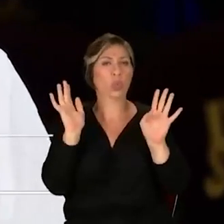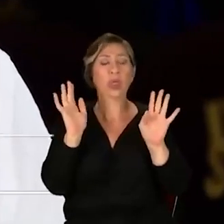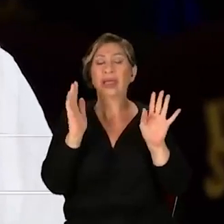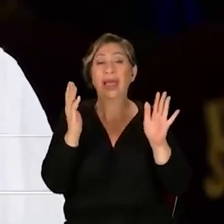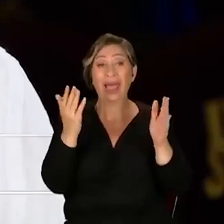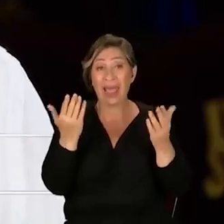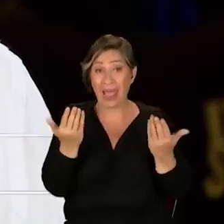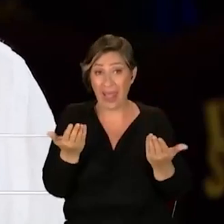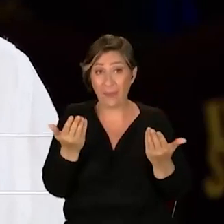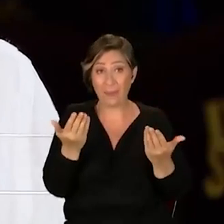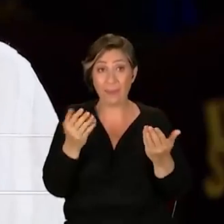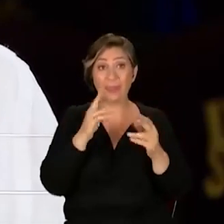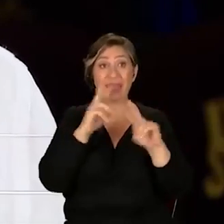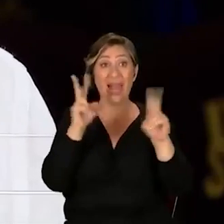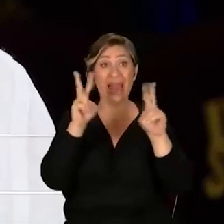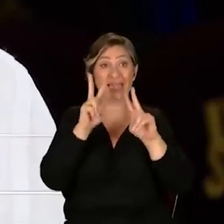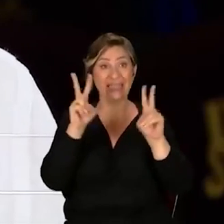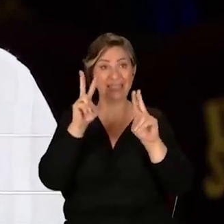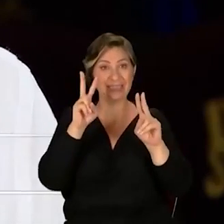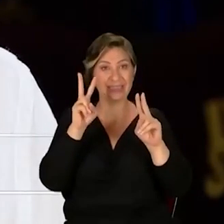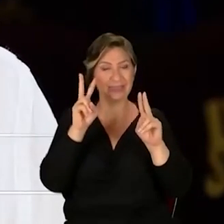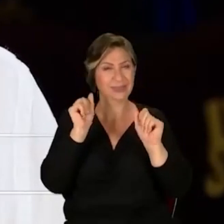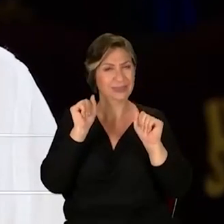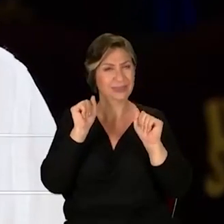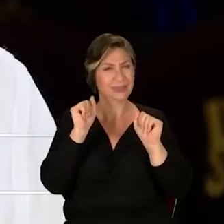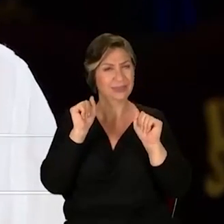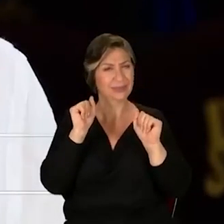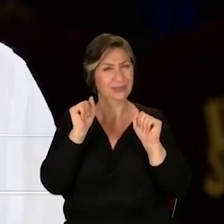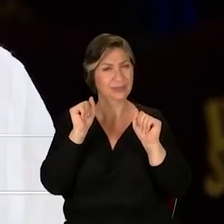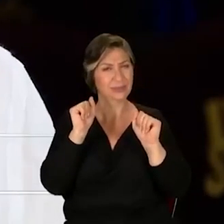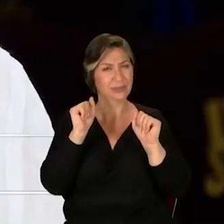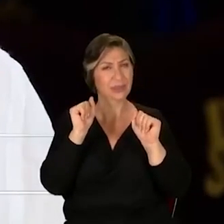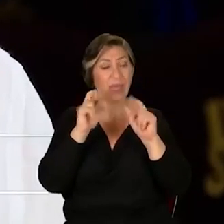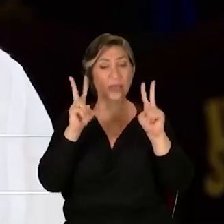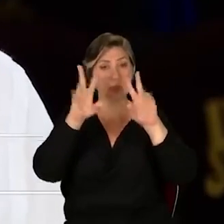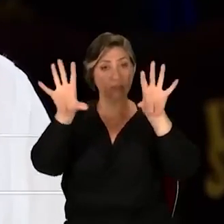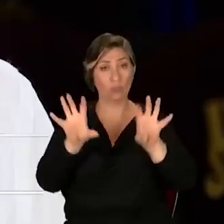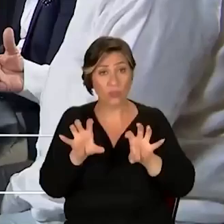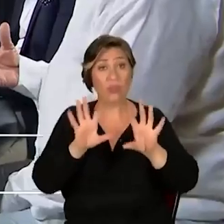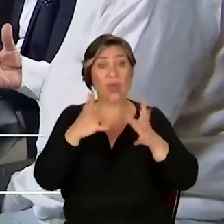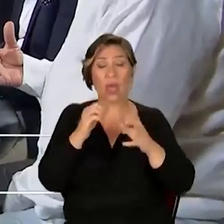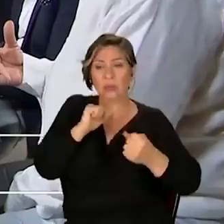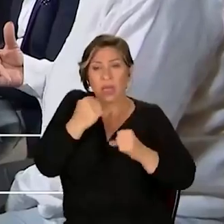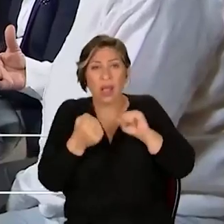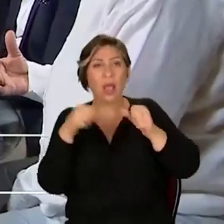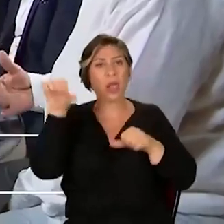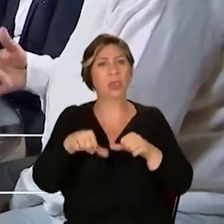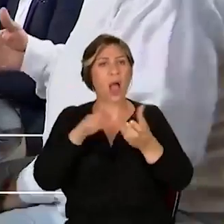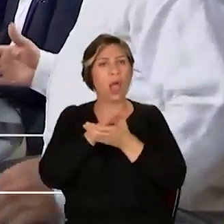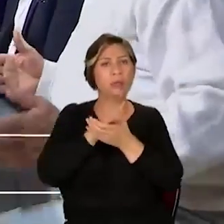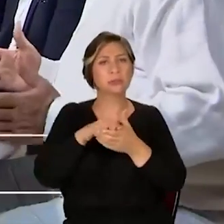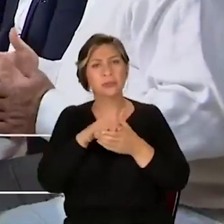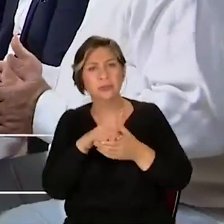Hem bu elektrik şeyi durumu hem de hareket edememe.